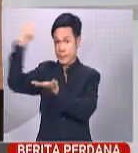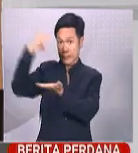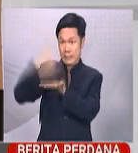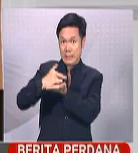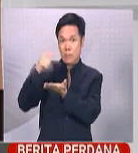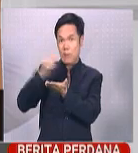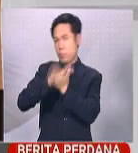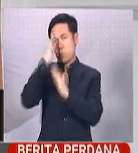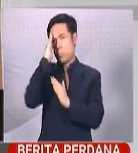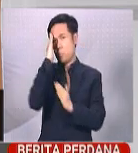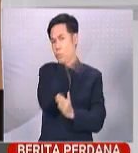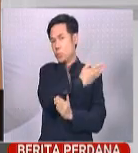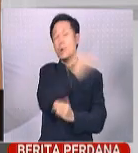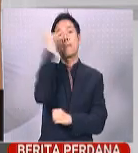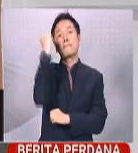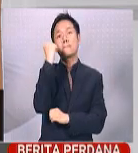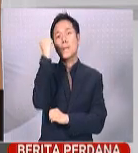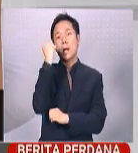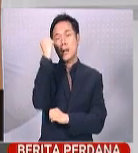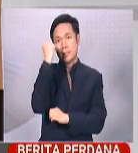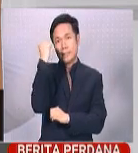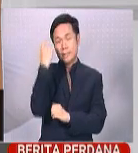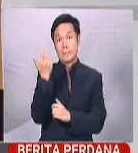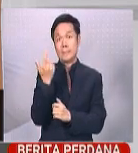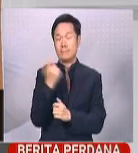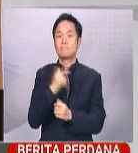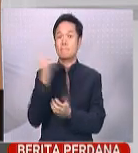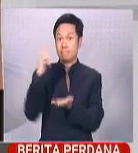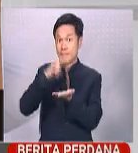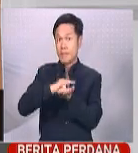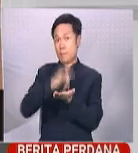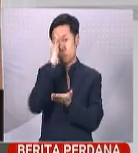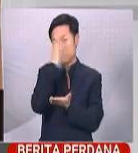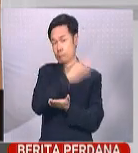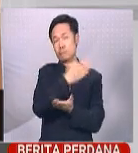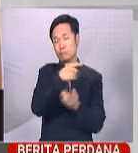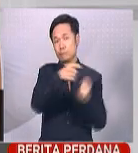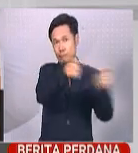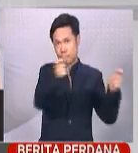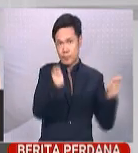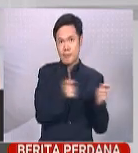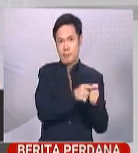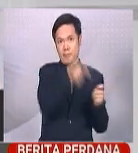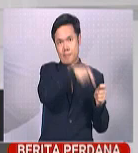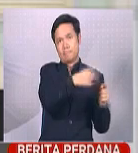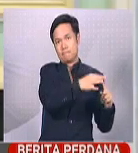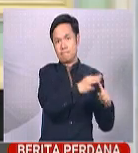pusat koran itu menggunakan Paskhas sebaik tiba di lapangan terbang